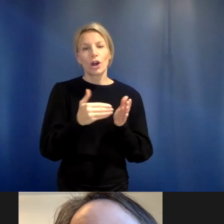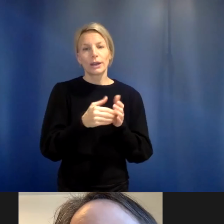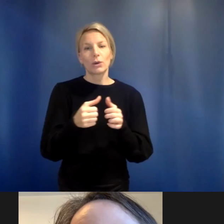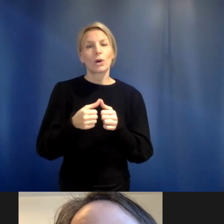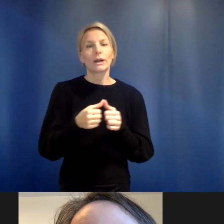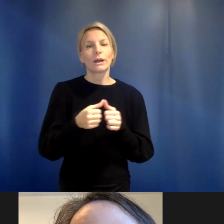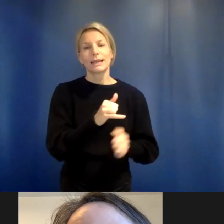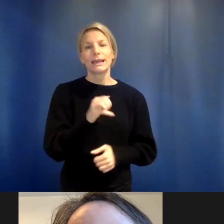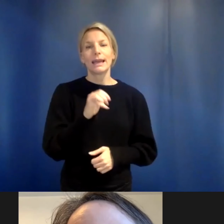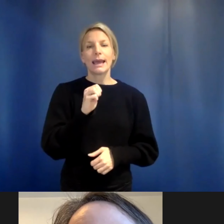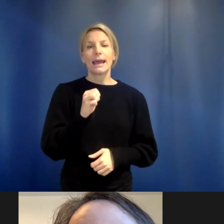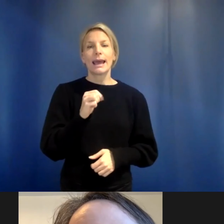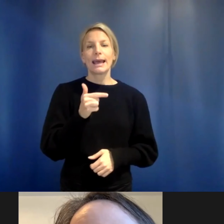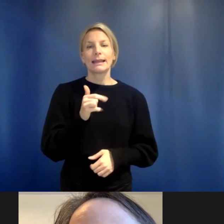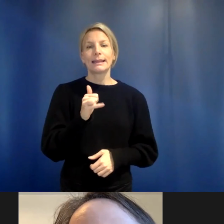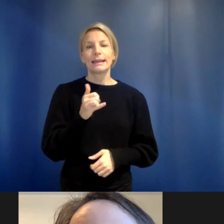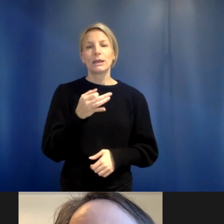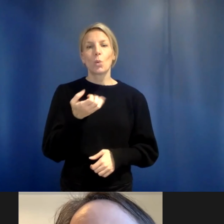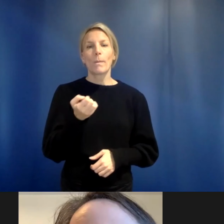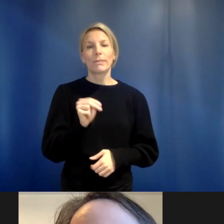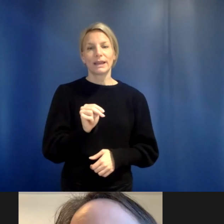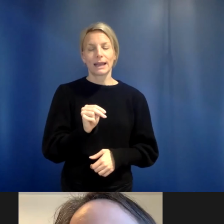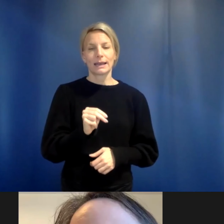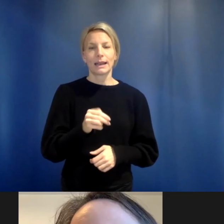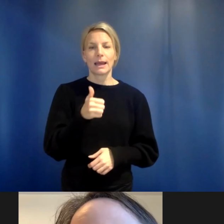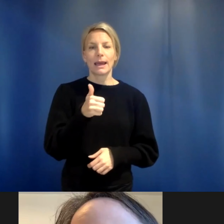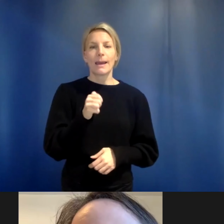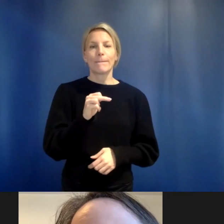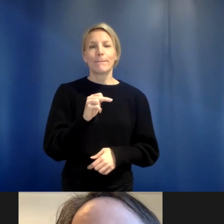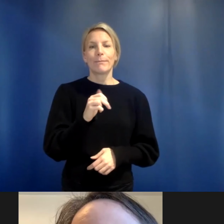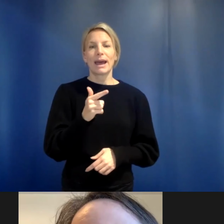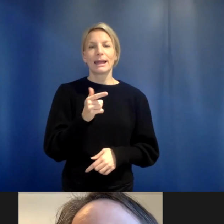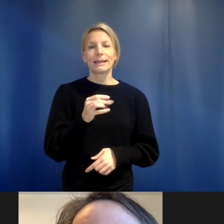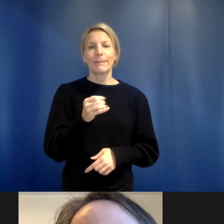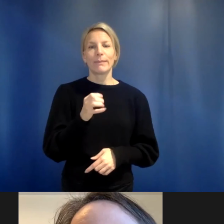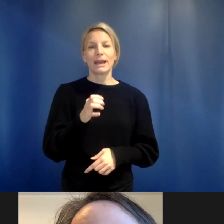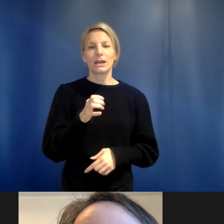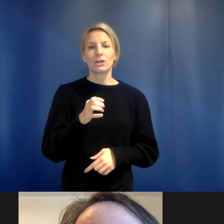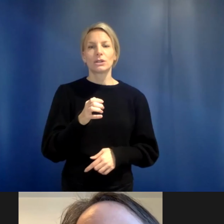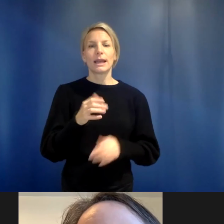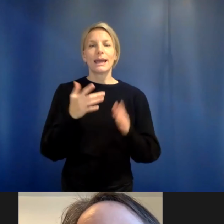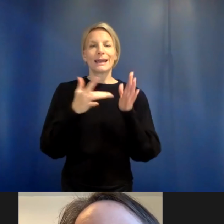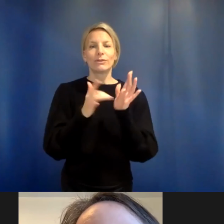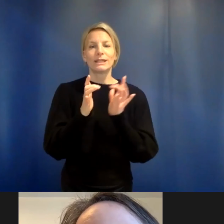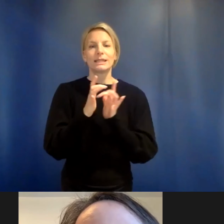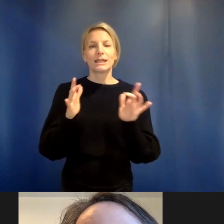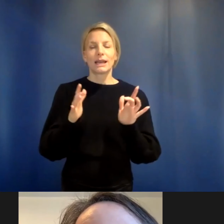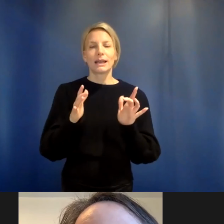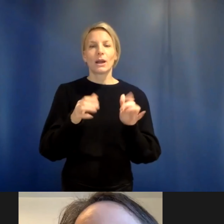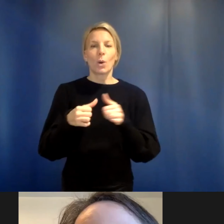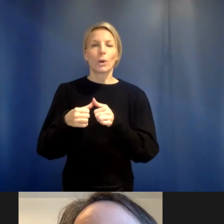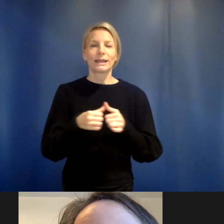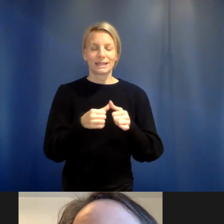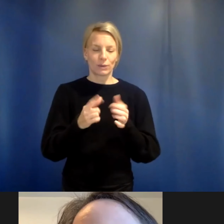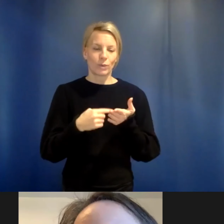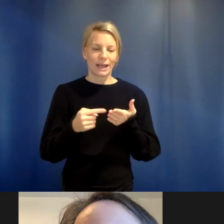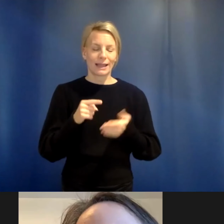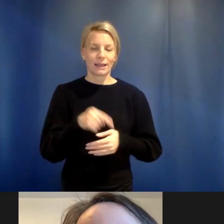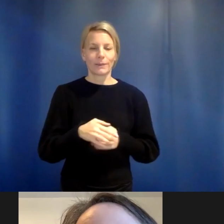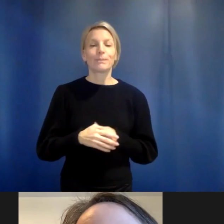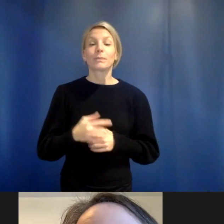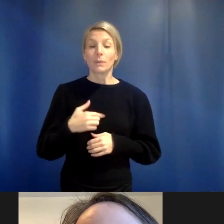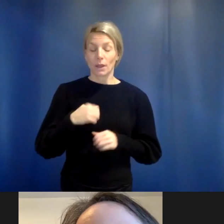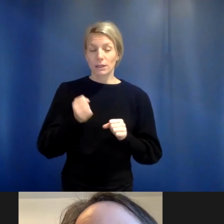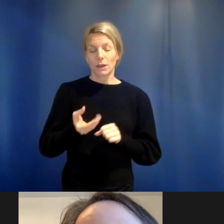Jaha. Som heter Bertiméas Christian Association. Och delar av mina prispengar kommer att gå till dem.